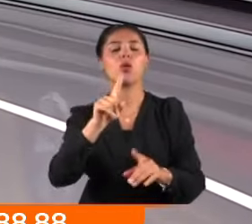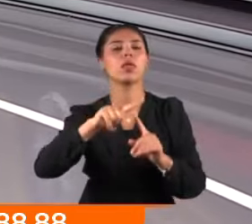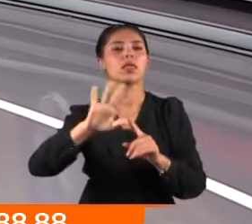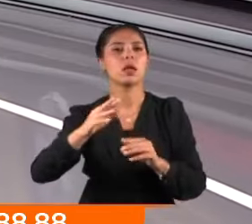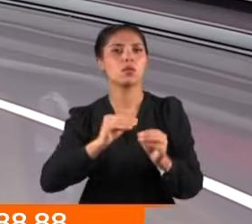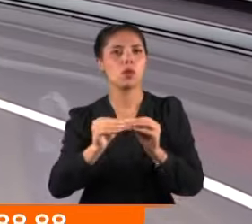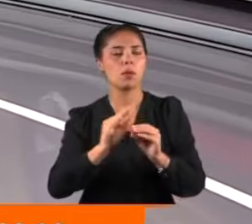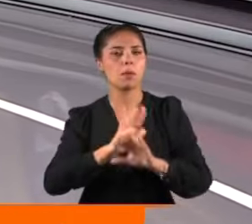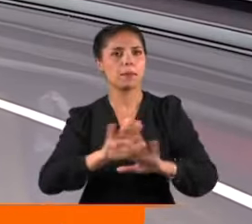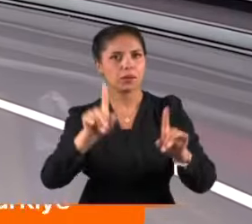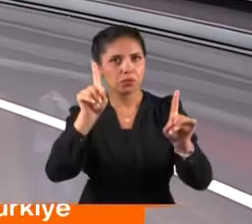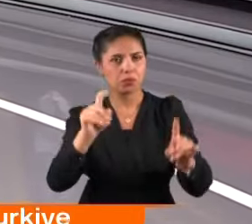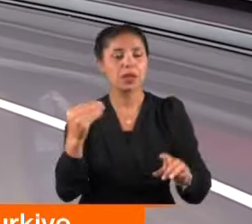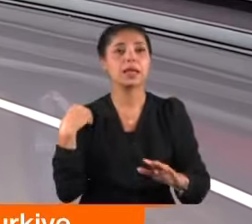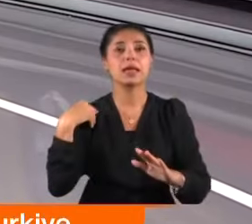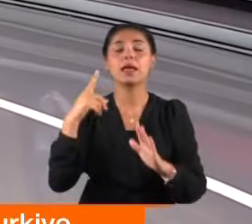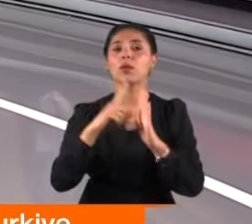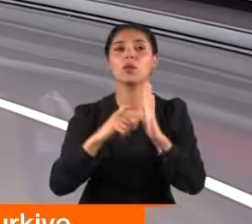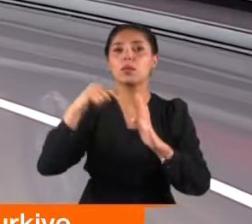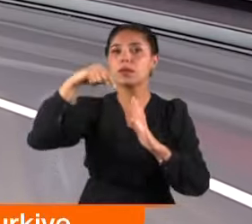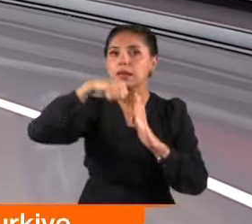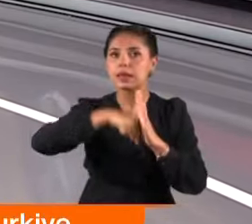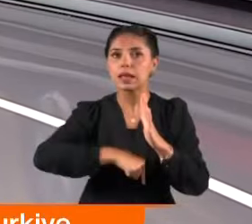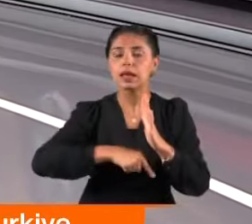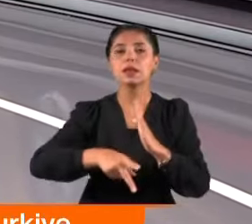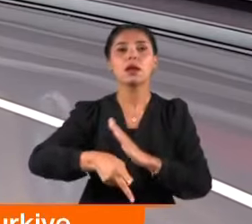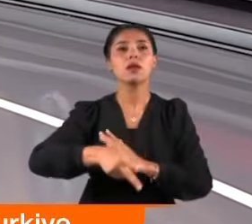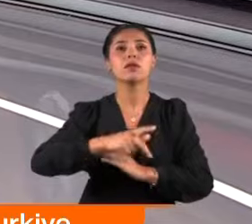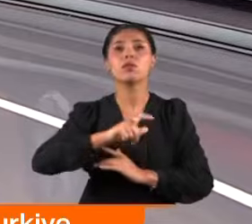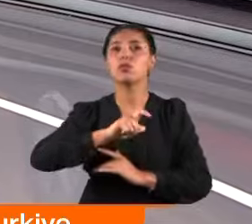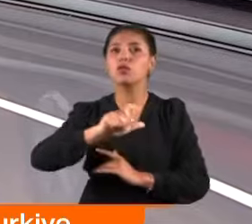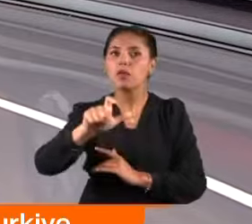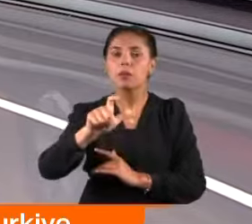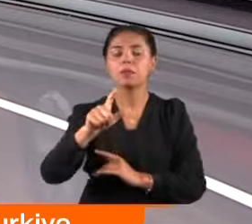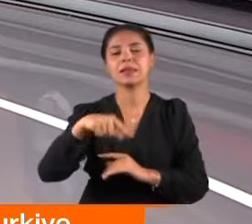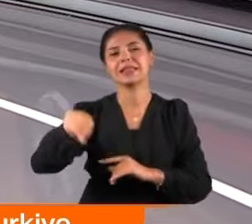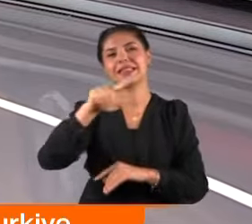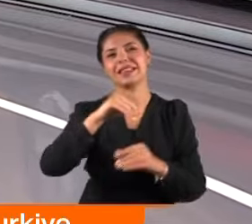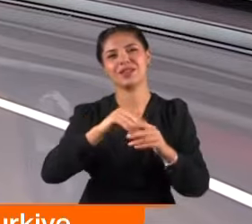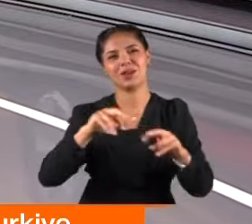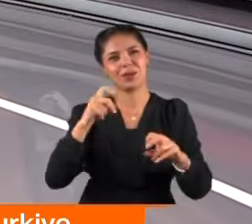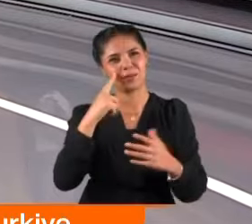mi? Hem yeni uygulamanın detaylarını hem de olası sonuçlarını sizler için araştırdık.